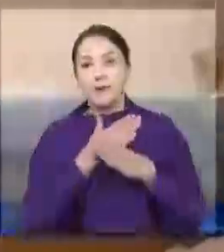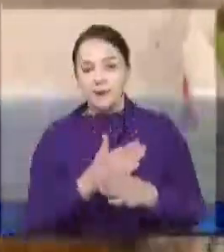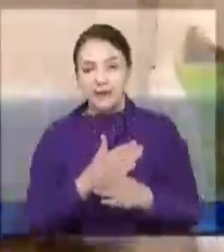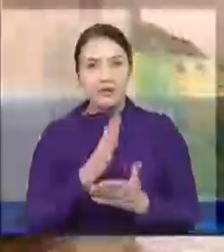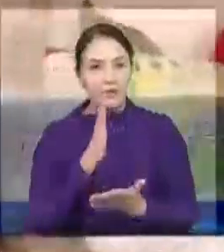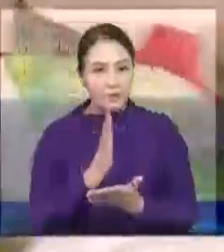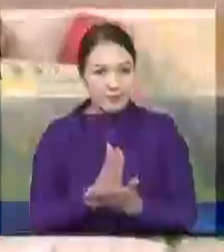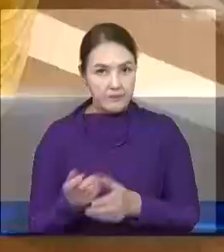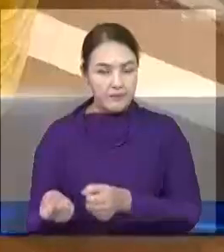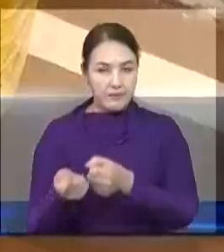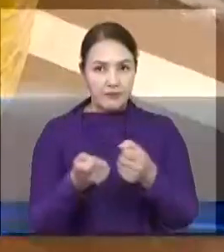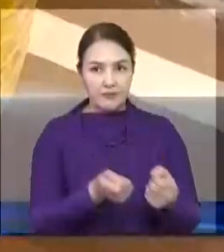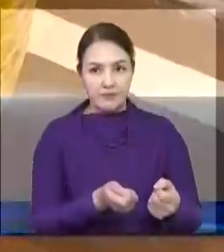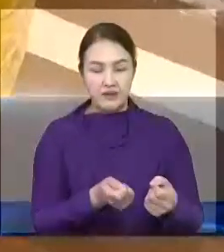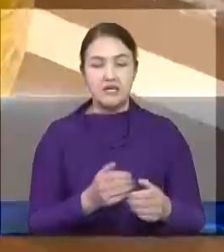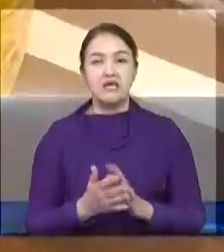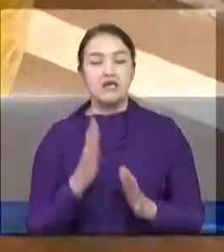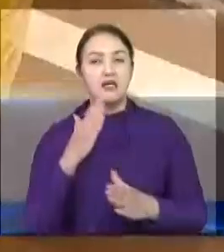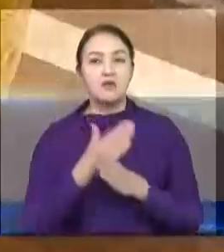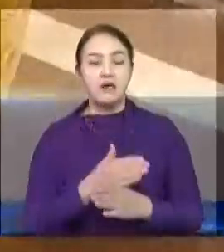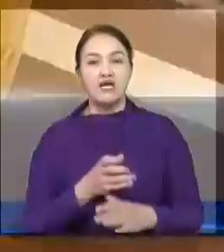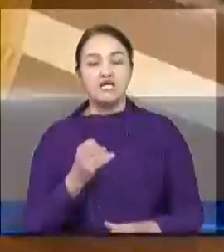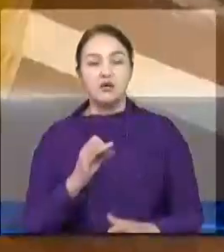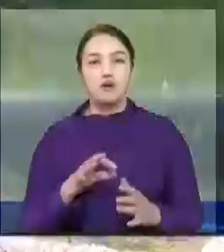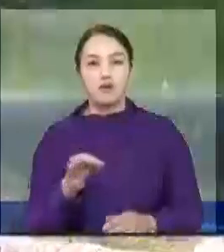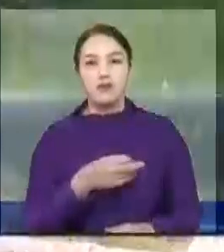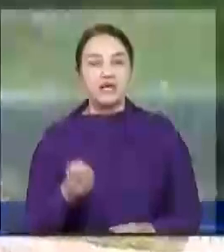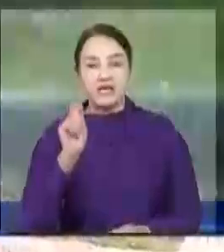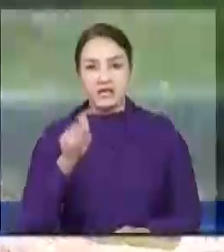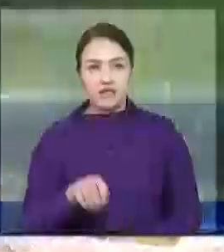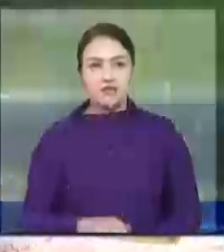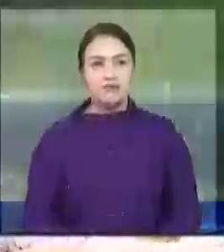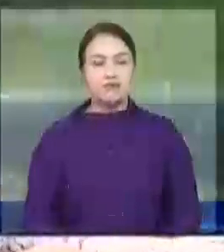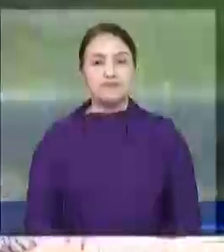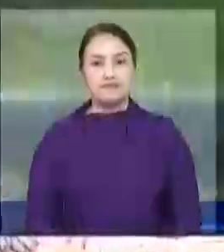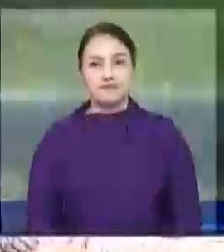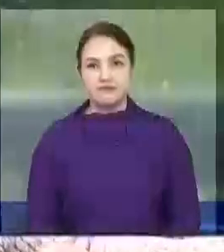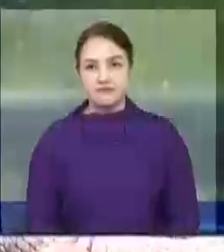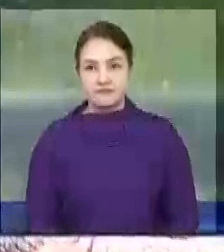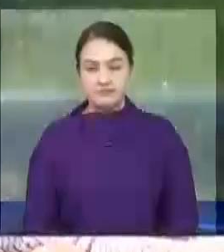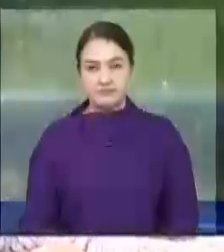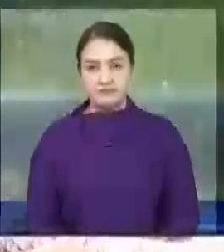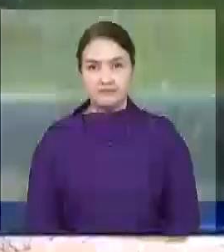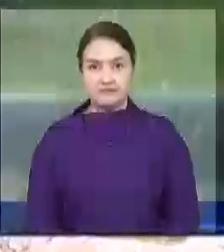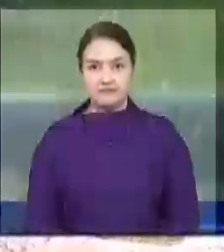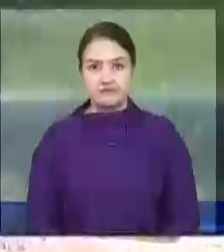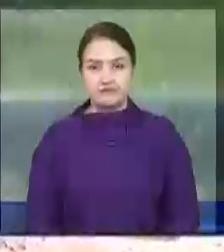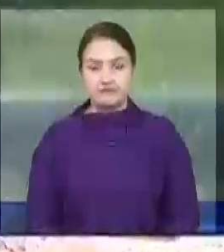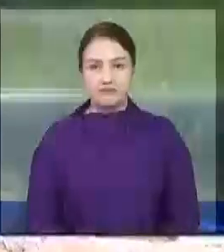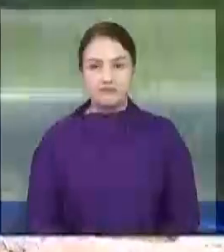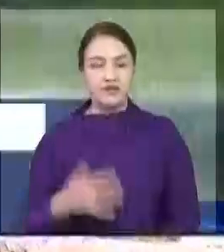көмек түрлері жіберіліп жатыр. Кезекті көмек Қызылорда облысынан келді. Гуманитарную помощь от Кызылординской